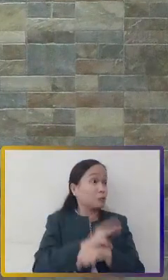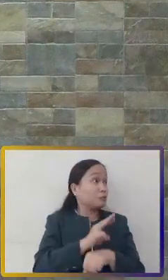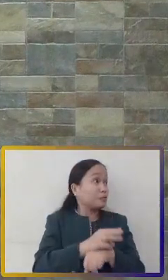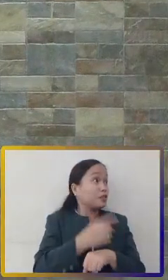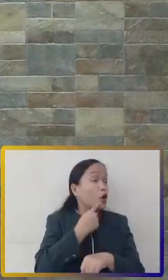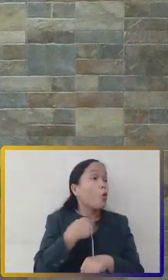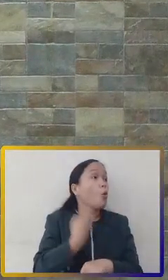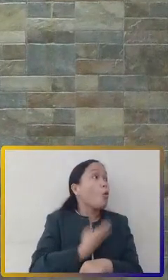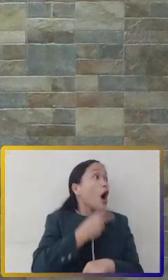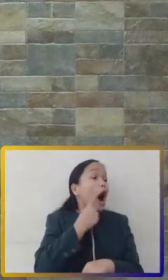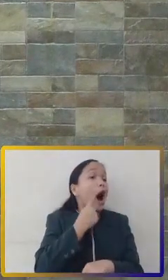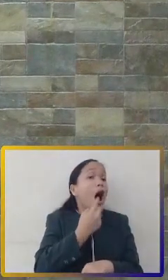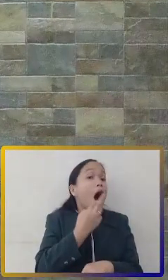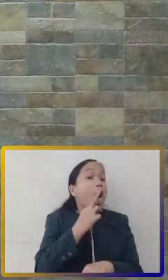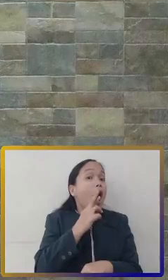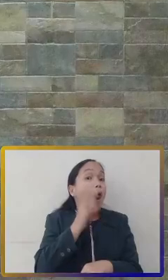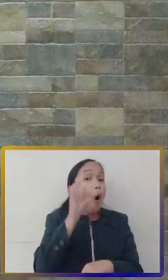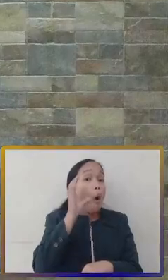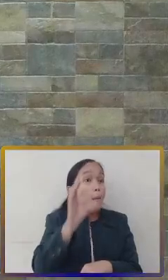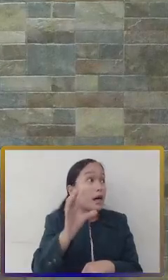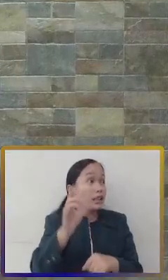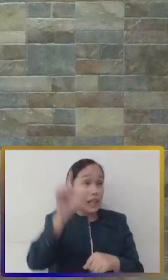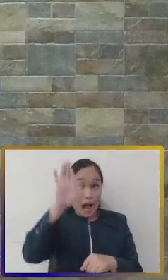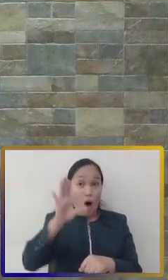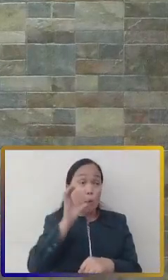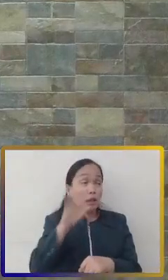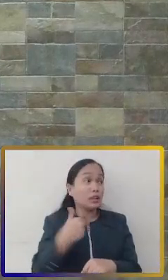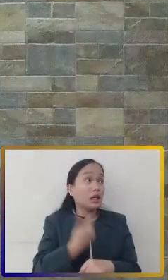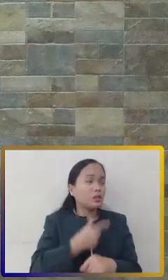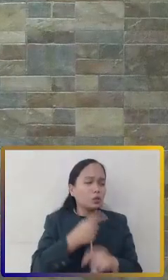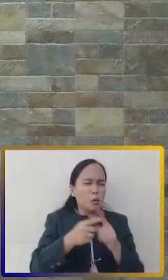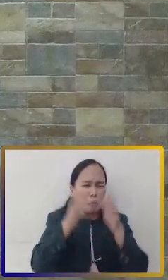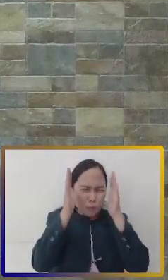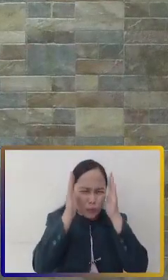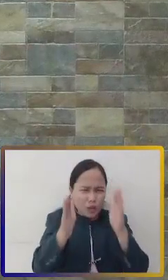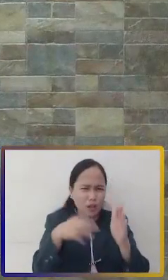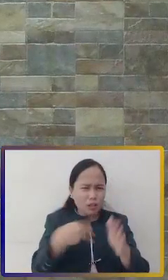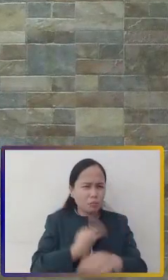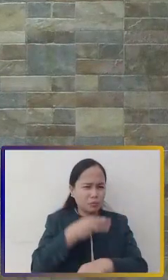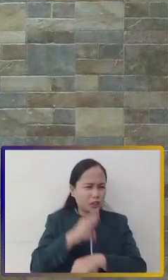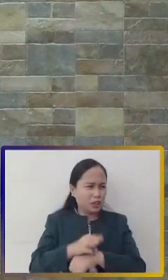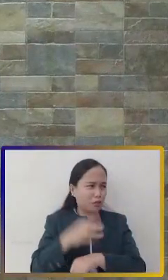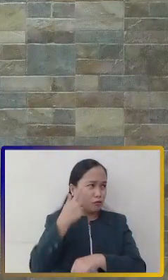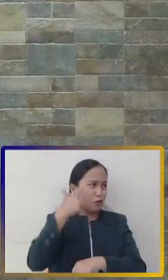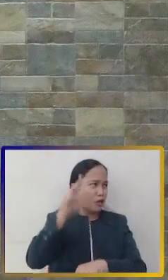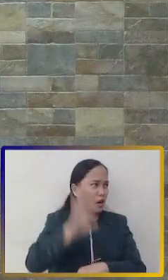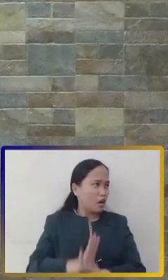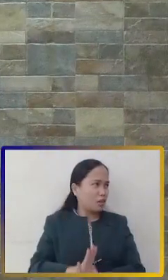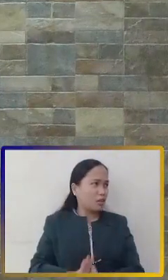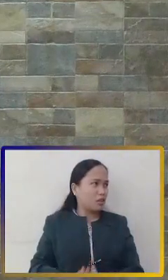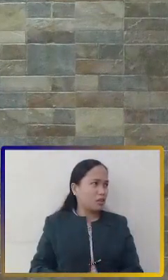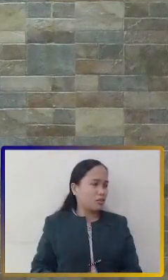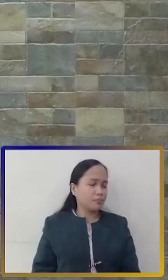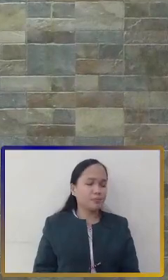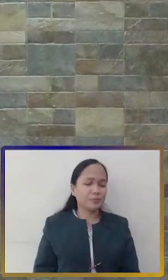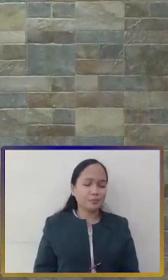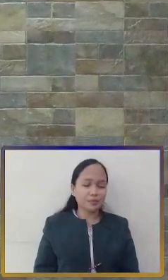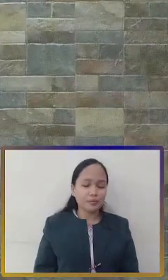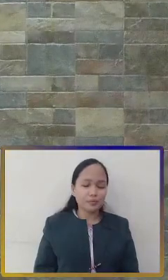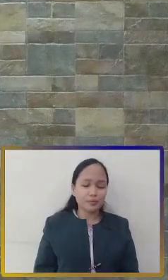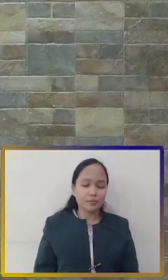to pay attention with our minds sa ginagawa po natin para sa Panginoon. You see,